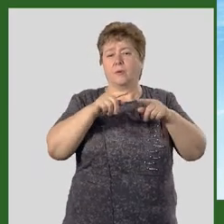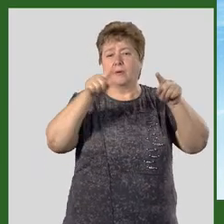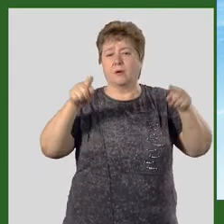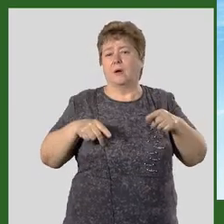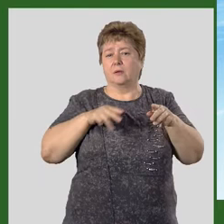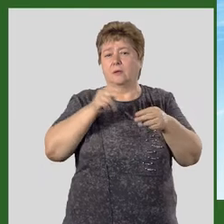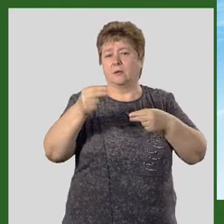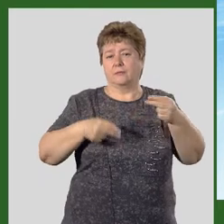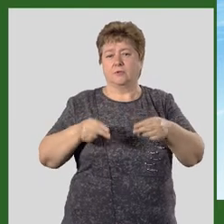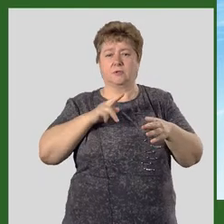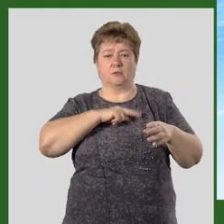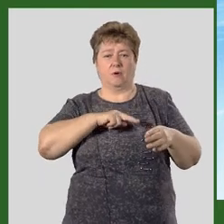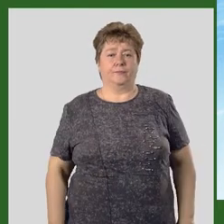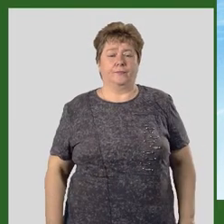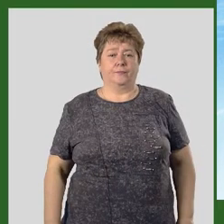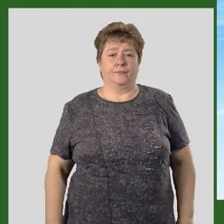картографических работ.